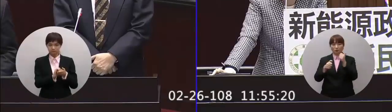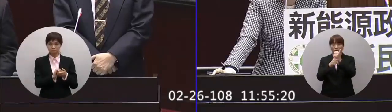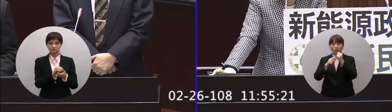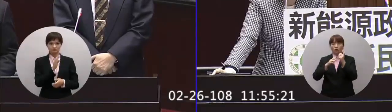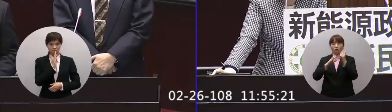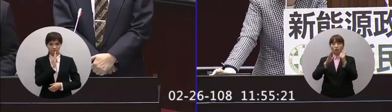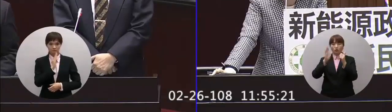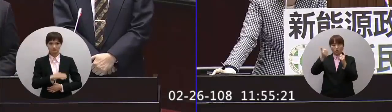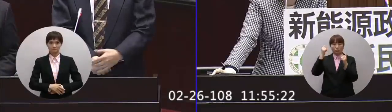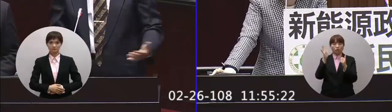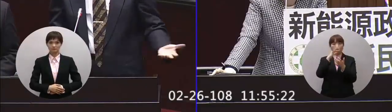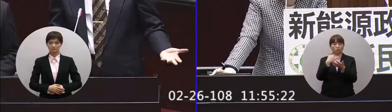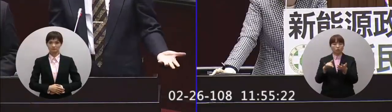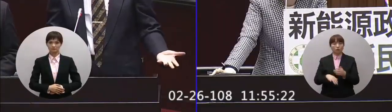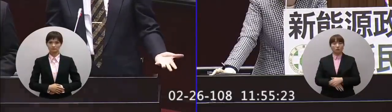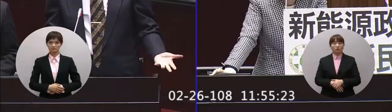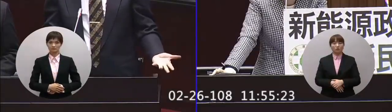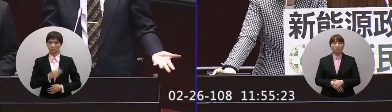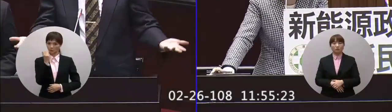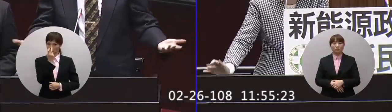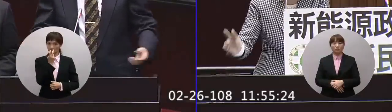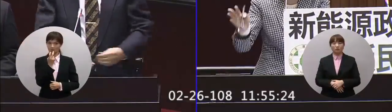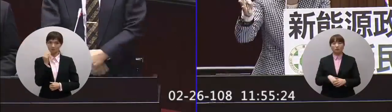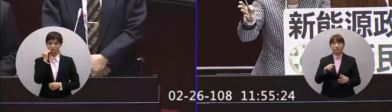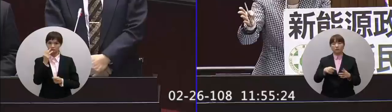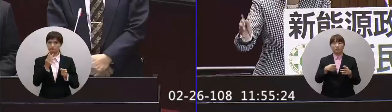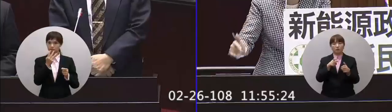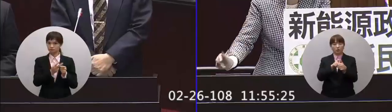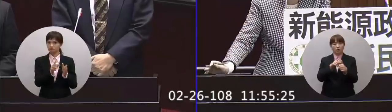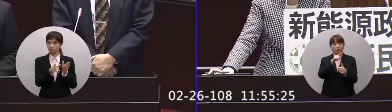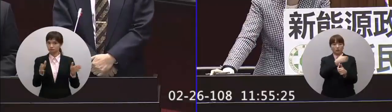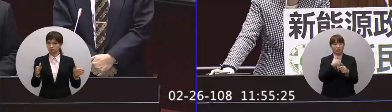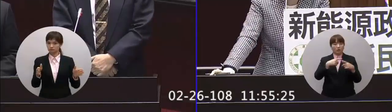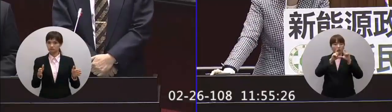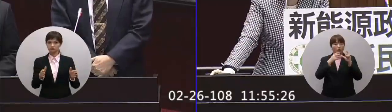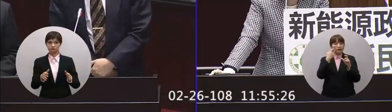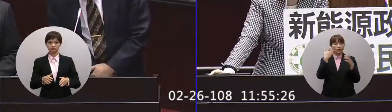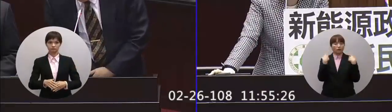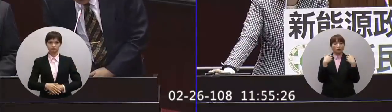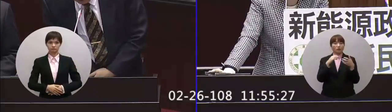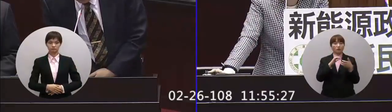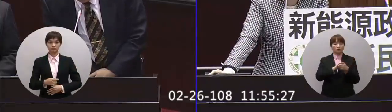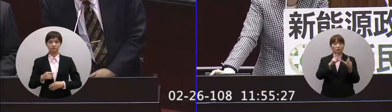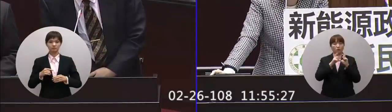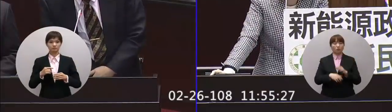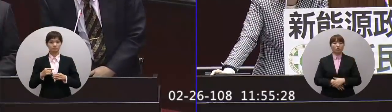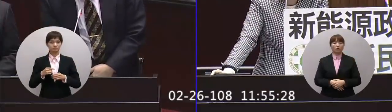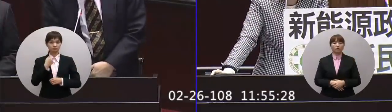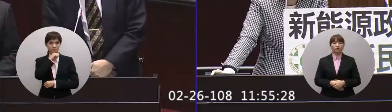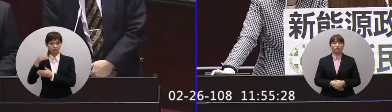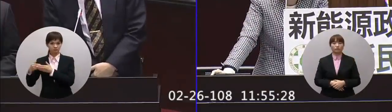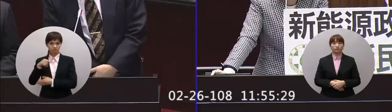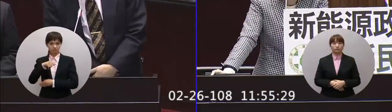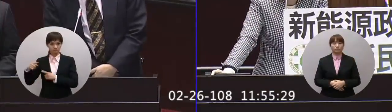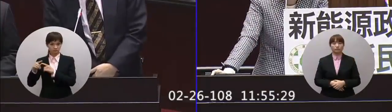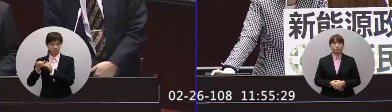总统也不算，也不会。 那他的管制期如果是3年， 这个问题到底是您可以回答，还是是谁可以回答？ 我从两岸人民关系条例回答，